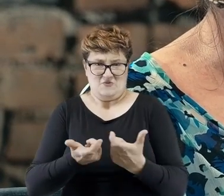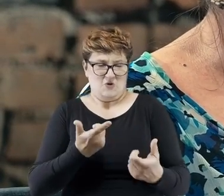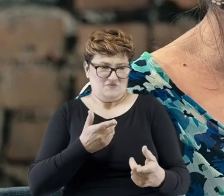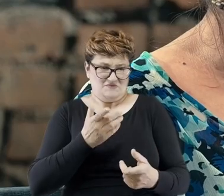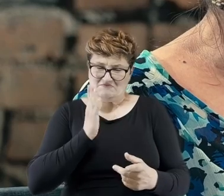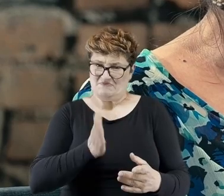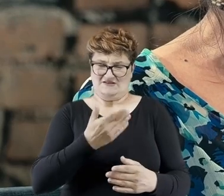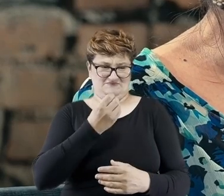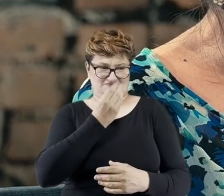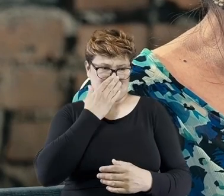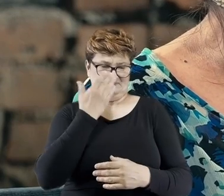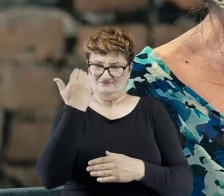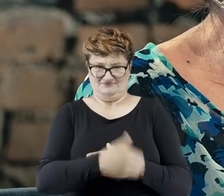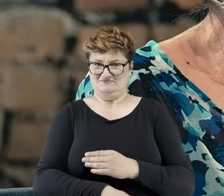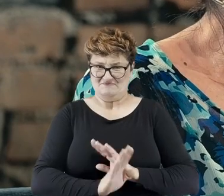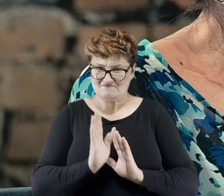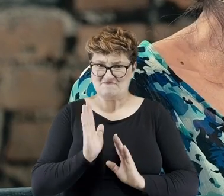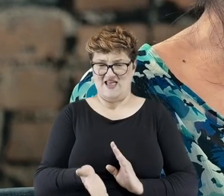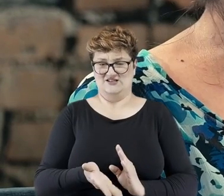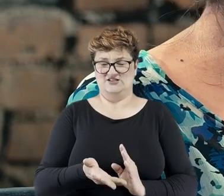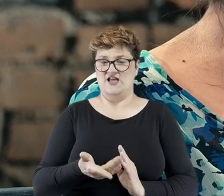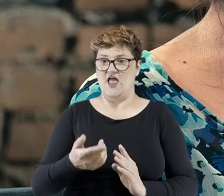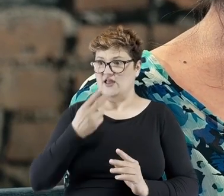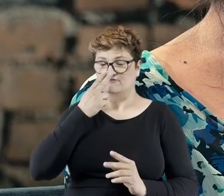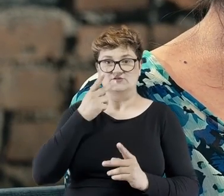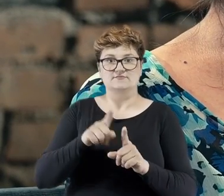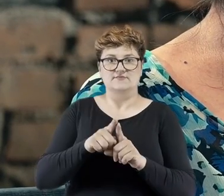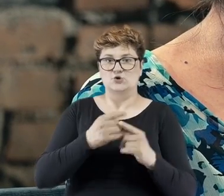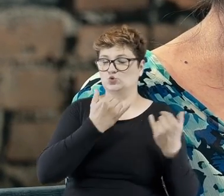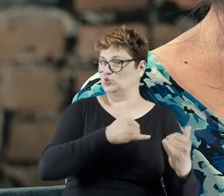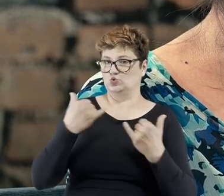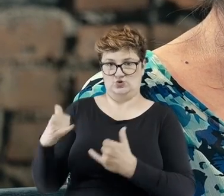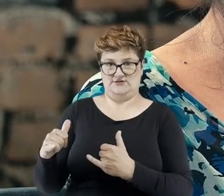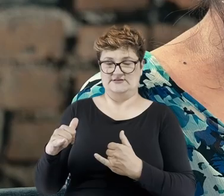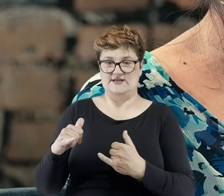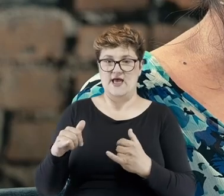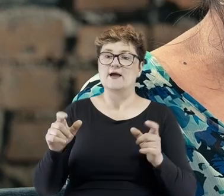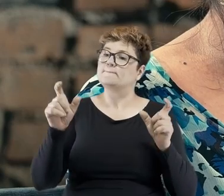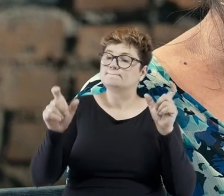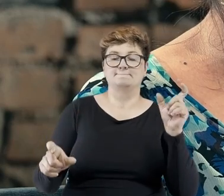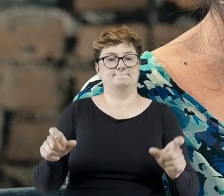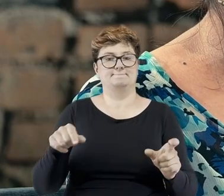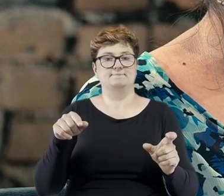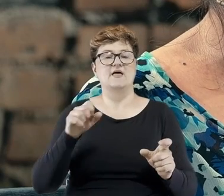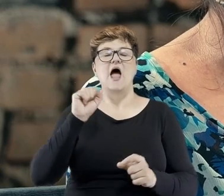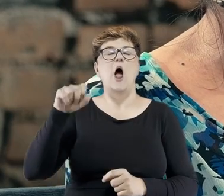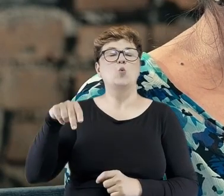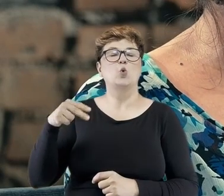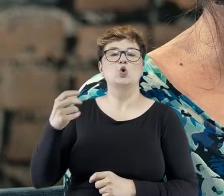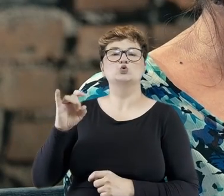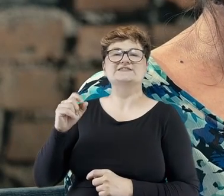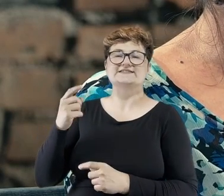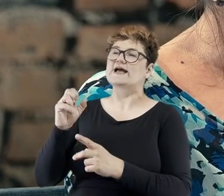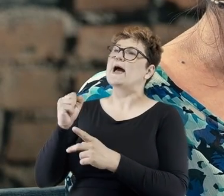Przybyszewska dąży. No ale właśnie, kiedy mówimy jeszcze o tych różnicach tych dwóch postaci, bo rzeczywiście no, Stefania Augustyńska